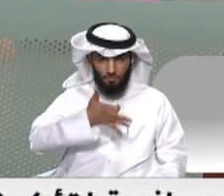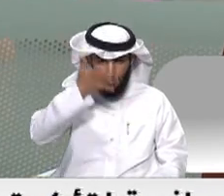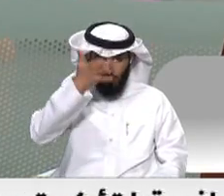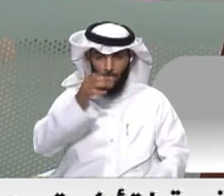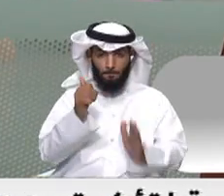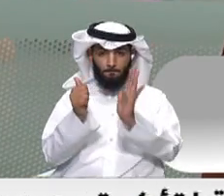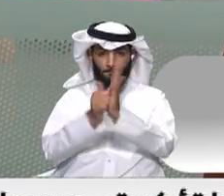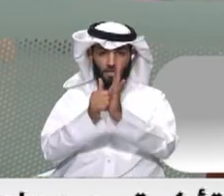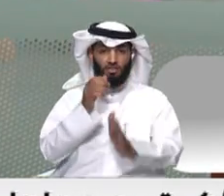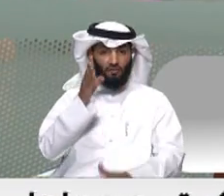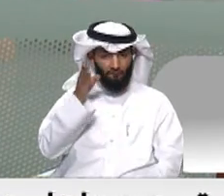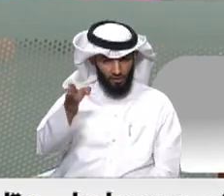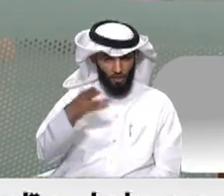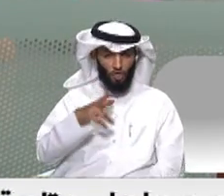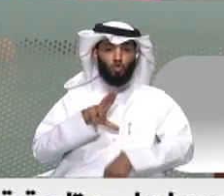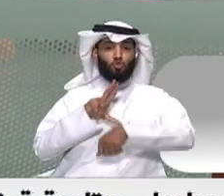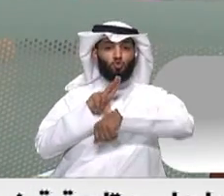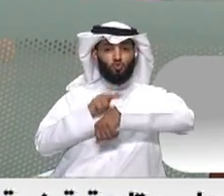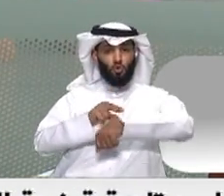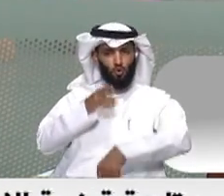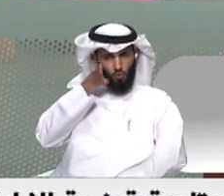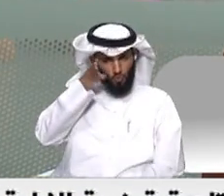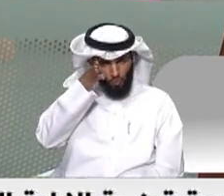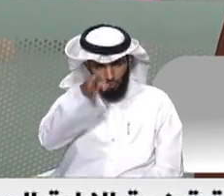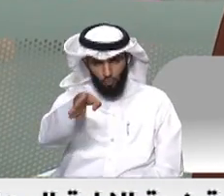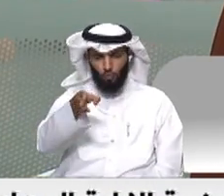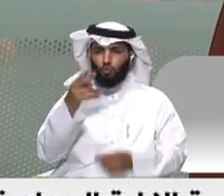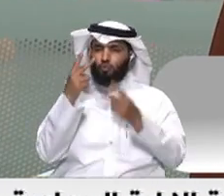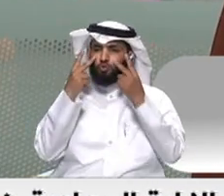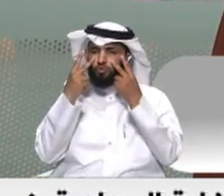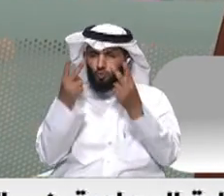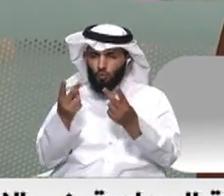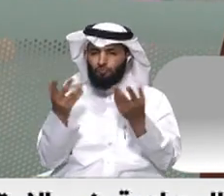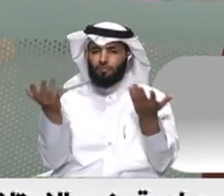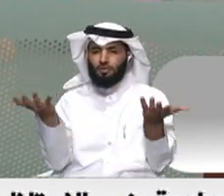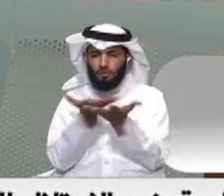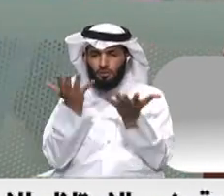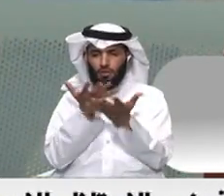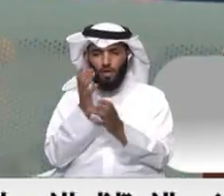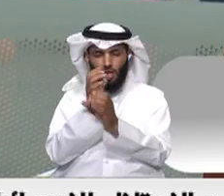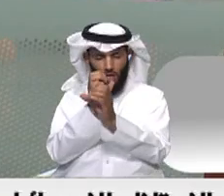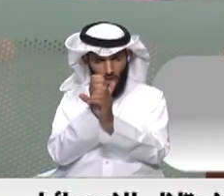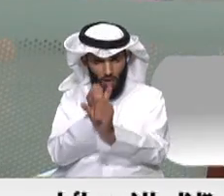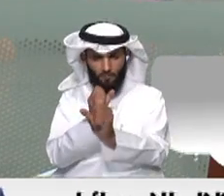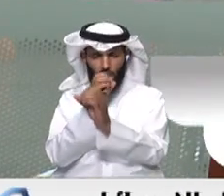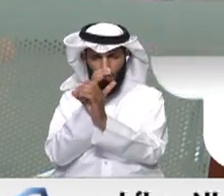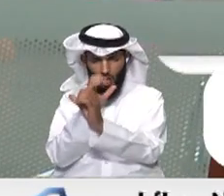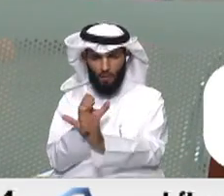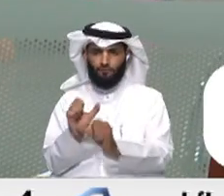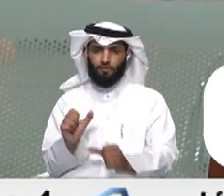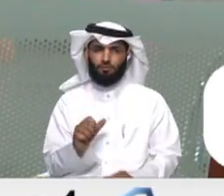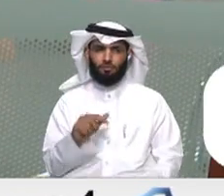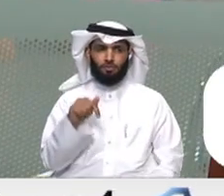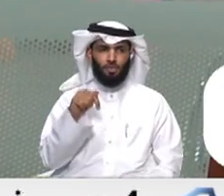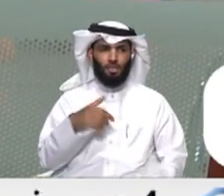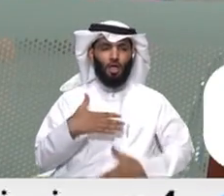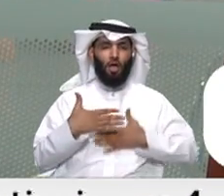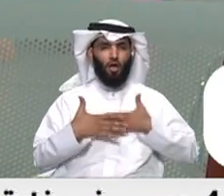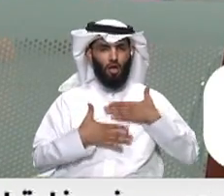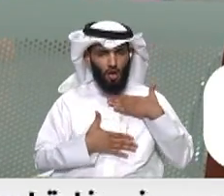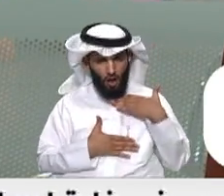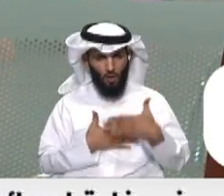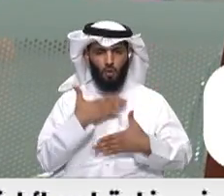كبار السن في في منازلهم والاهم من ذلك هو تمكينهم نحاول كث ما نقدر ان